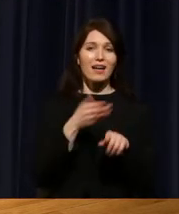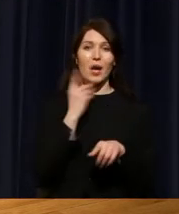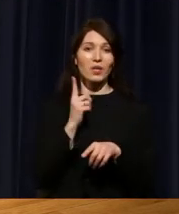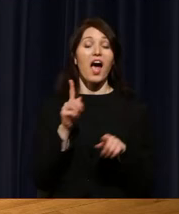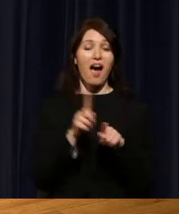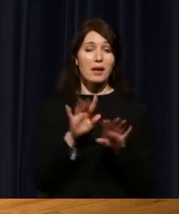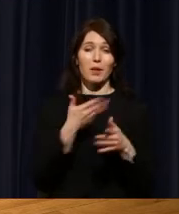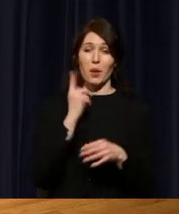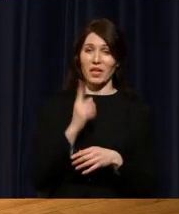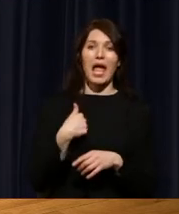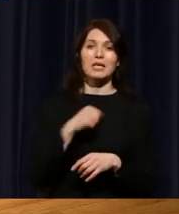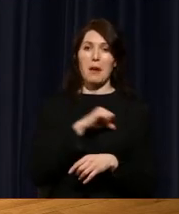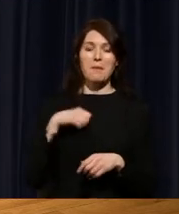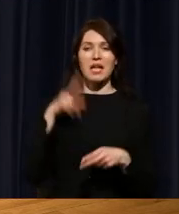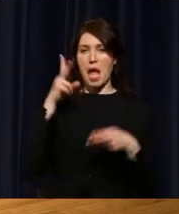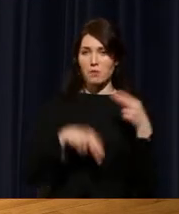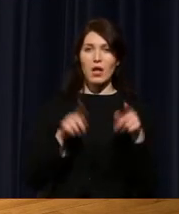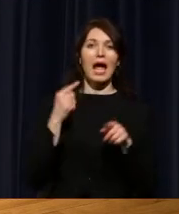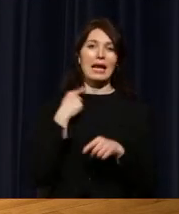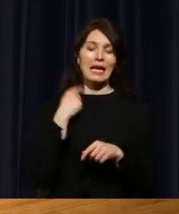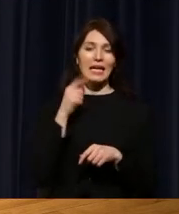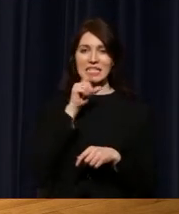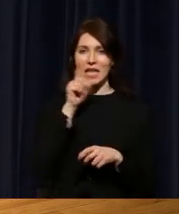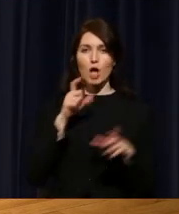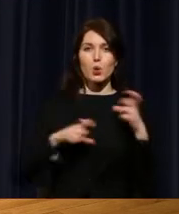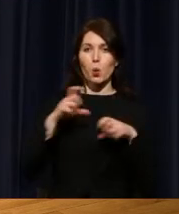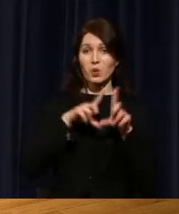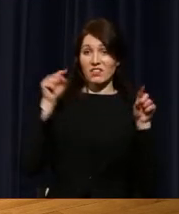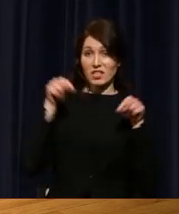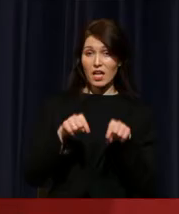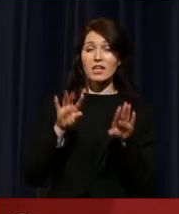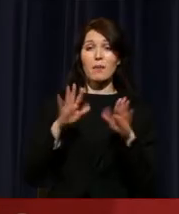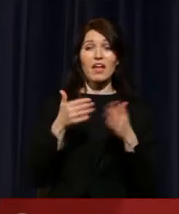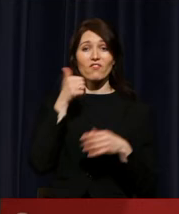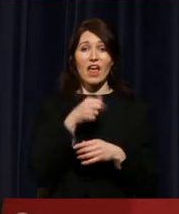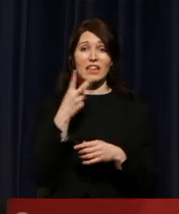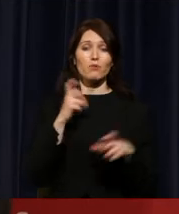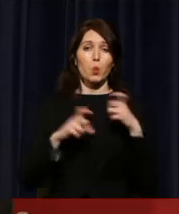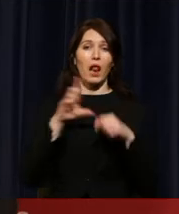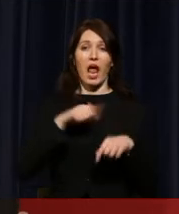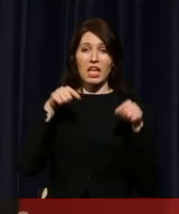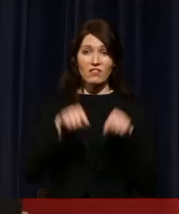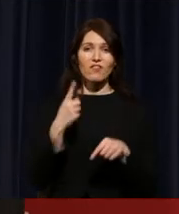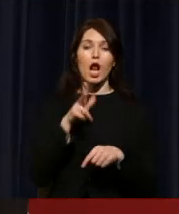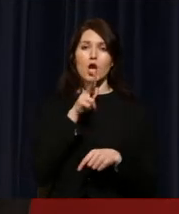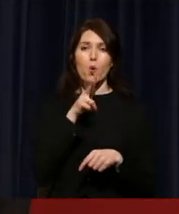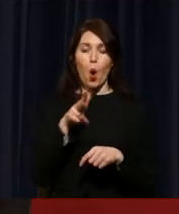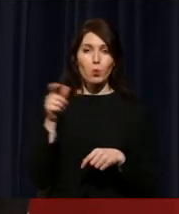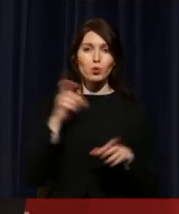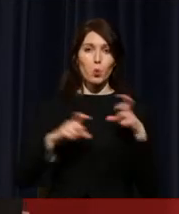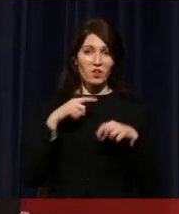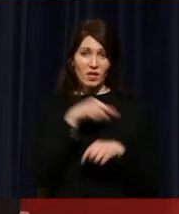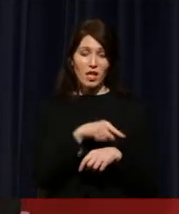Ne tikai. Es pat esmu absolvējusi arī Rīgas Stradiņu universitāti, bet ir vēl divas universitātes Latvijā. Viena ir Daugavpils